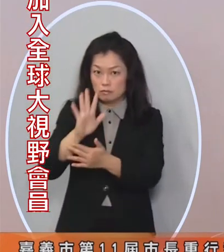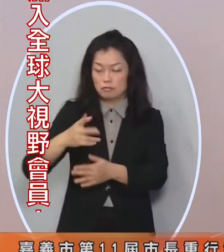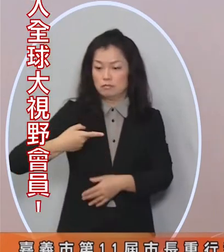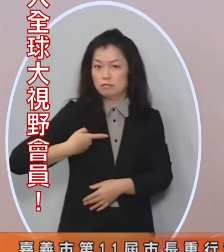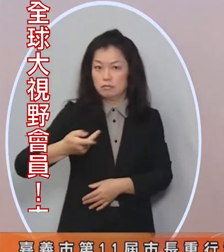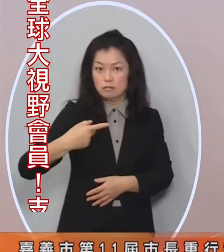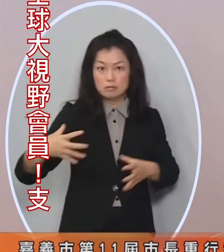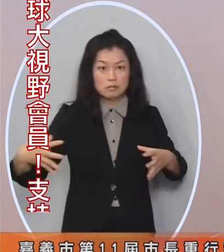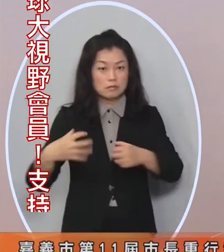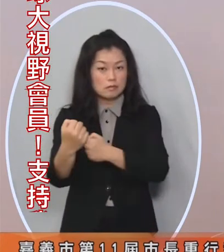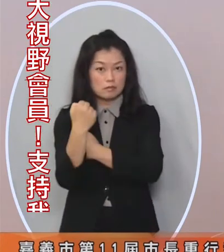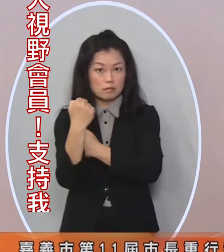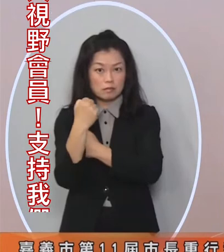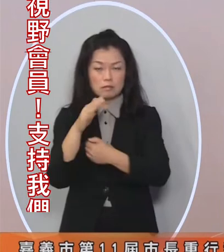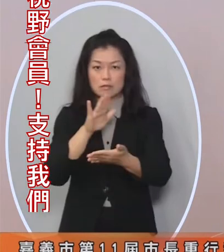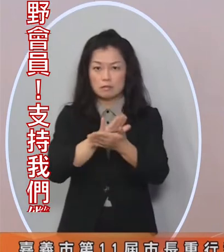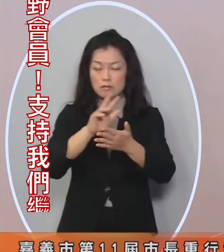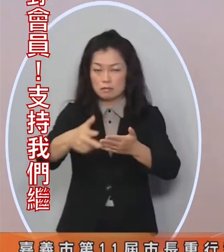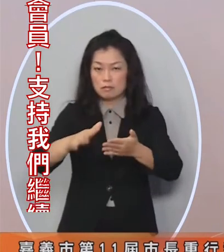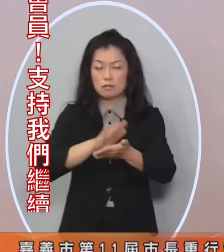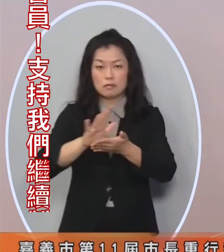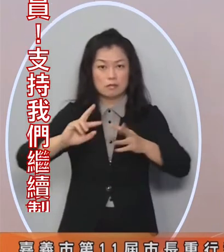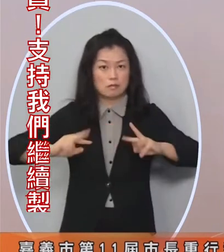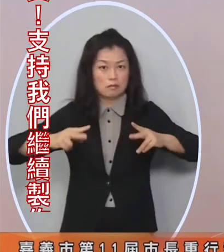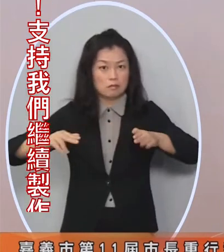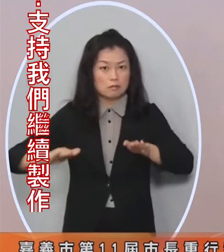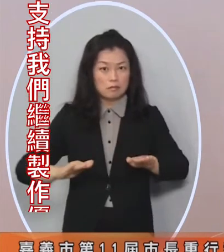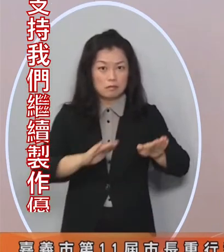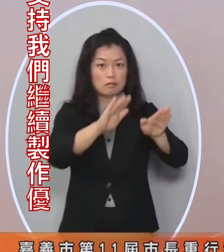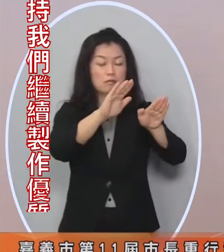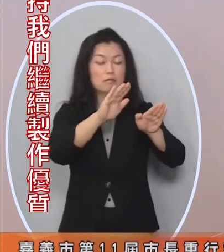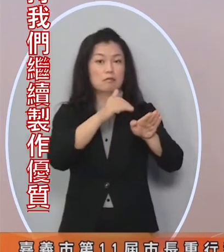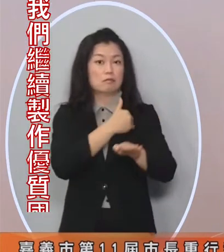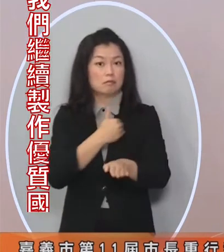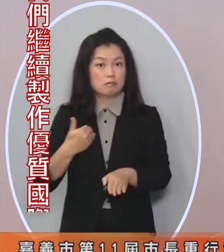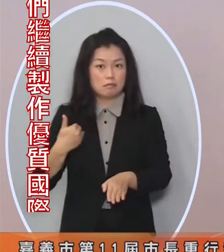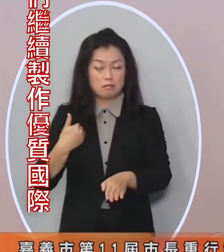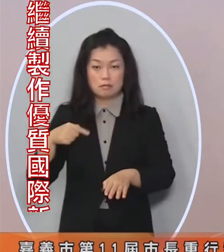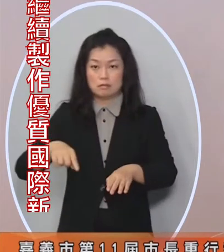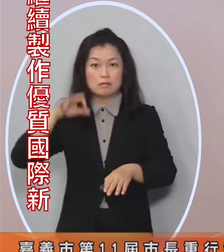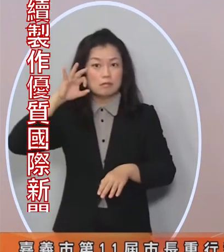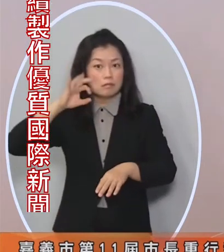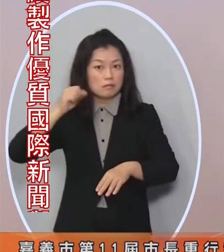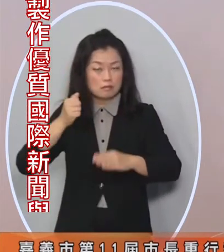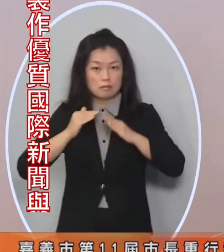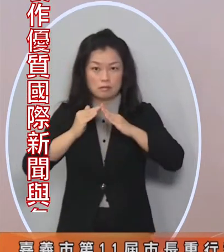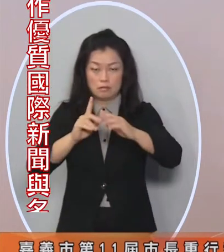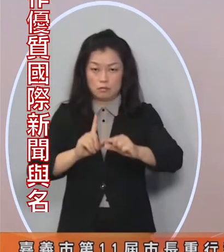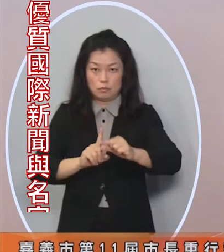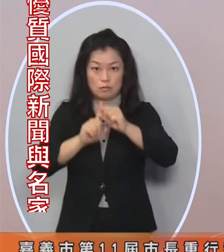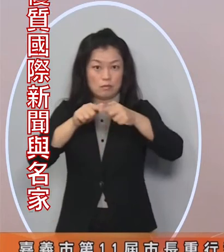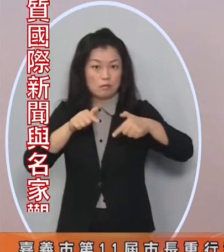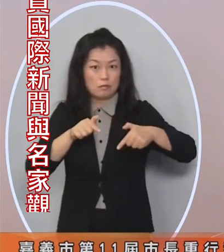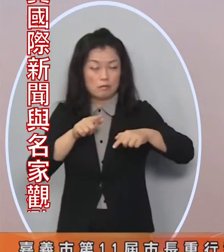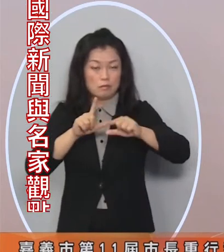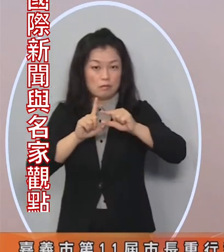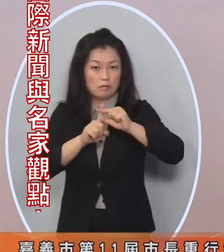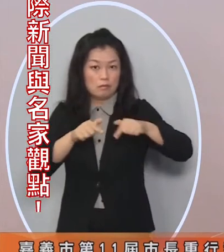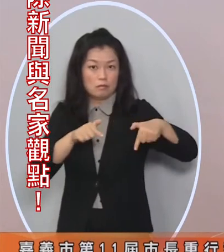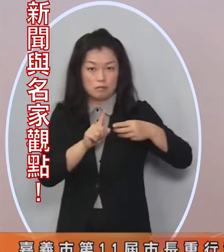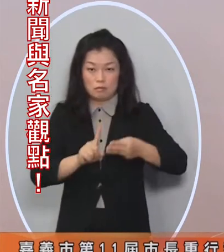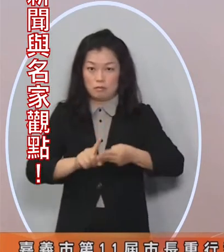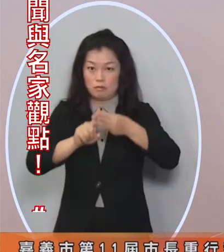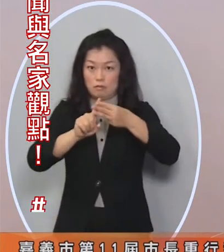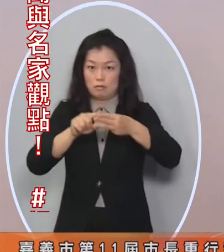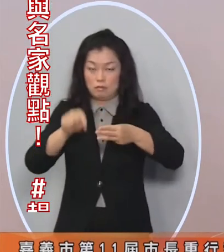拼，咱才有好的未来。所以提出以家己区作为中心，以嘉义市为中心，30分钟